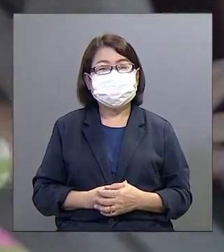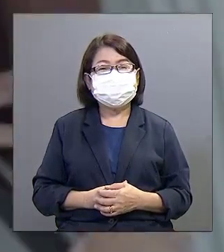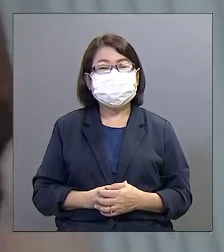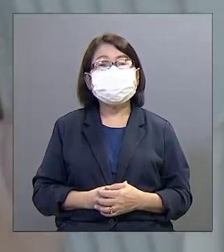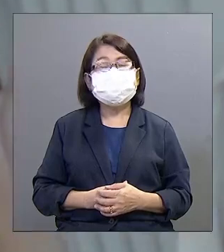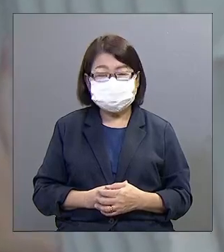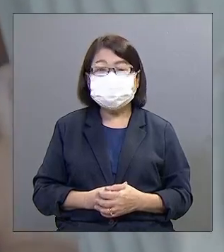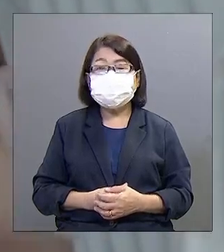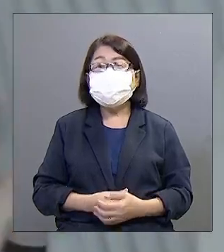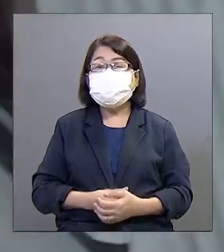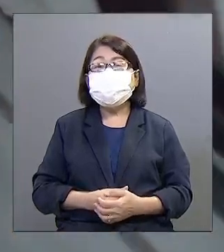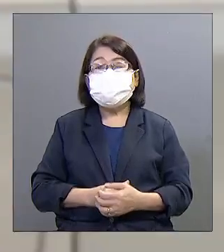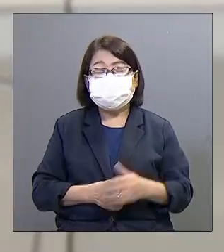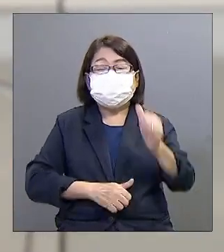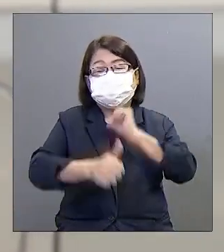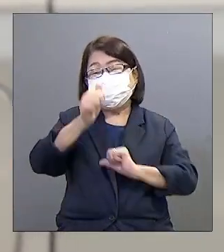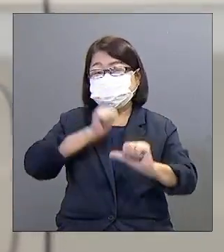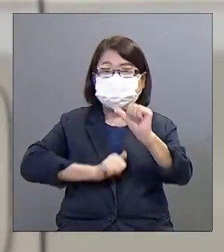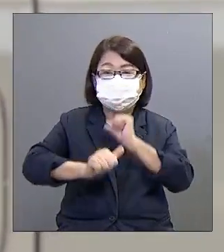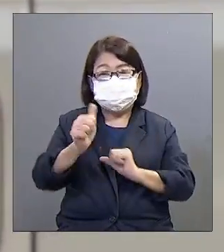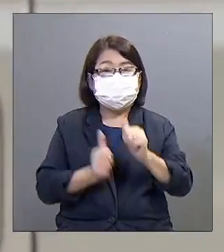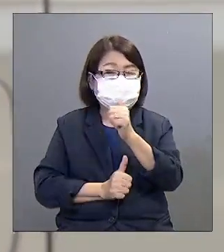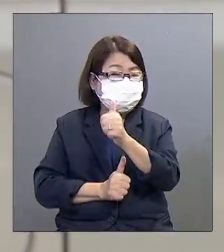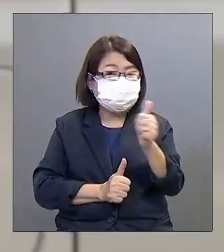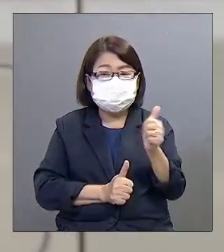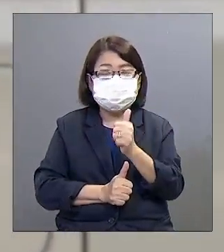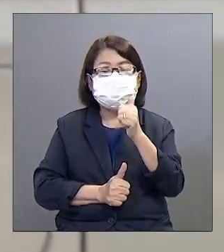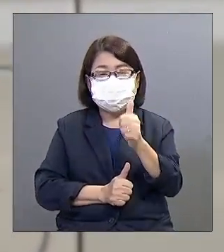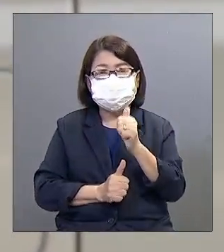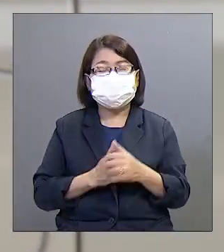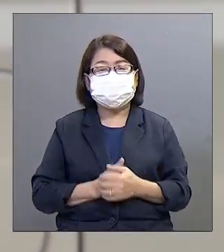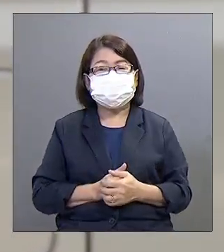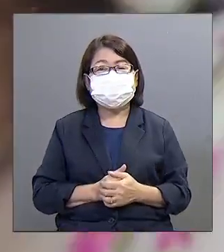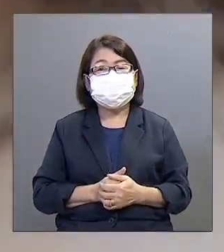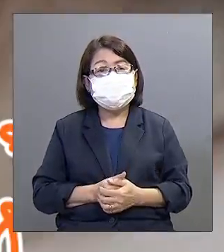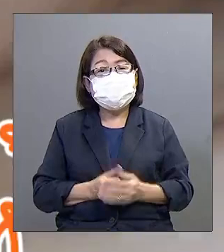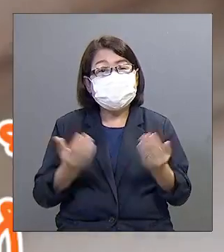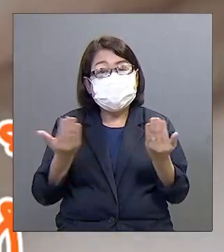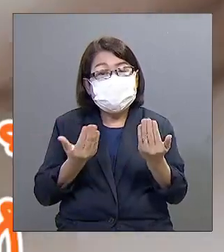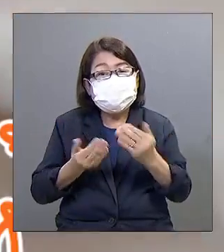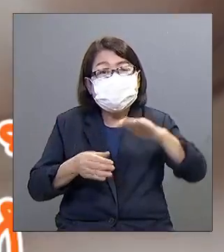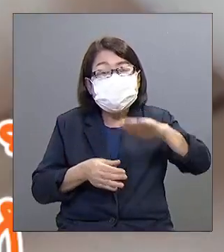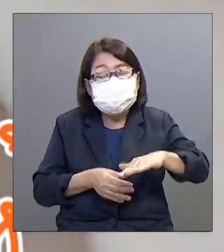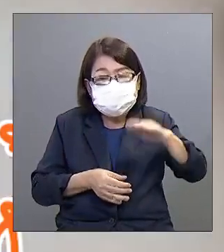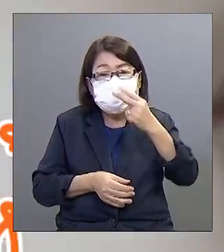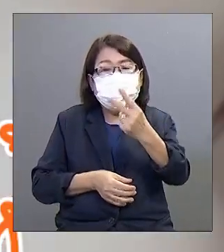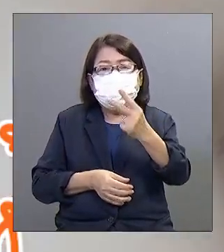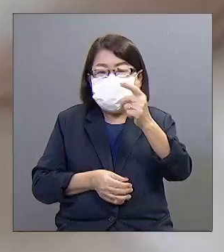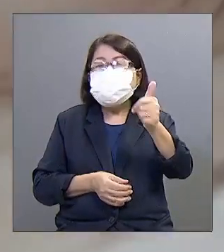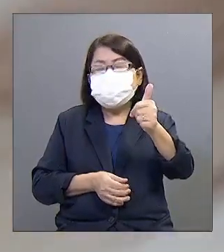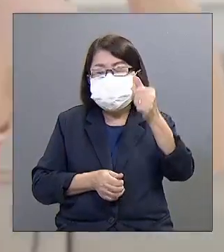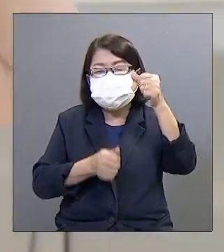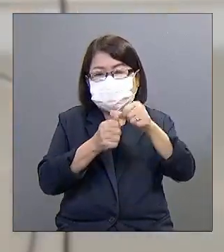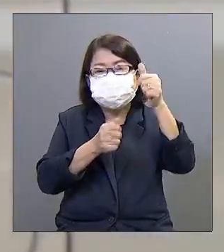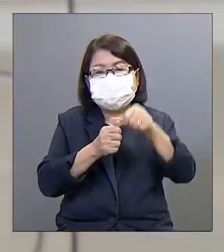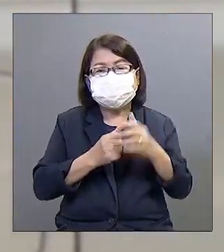นี่เขาก็ทำดีนะครัเพาว่ภาพระกอบกับเสียงเพลงมันตการมันไปด้วยกันพอเด็ดูแล้เขากรู้สวามนเข้าใจงใช่